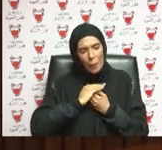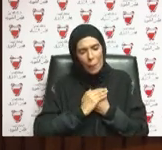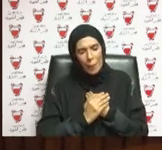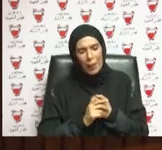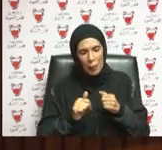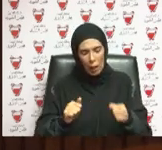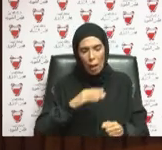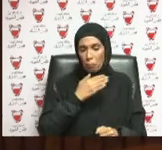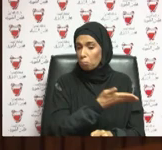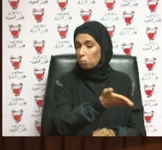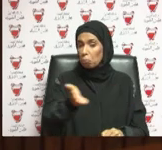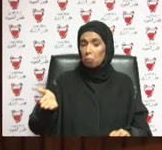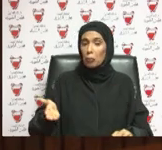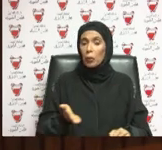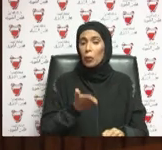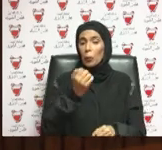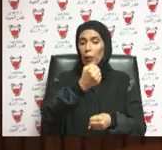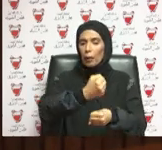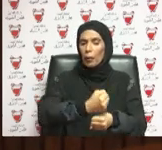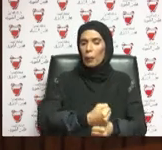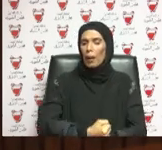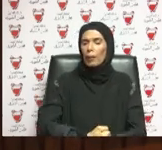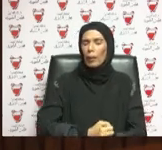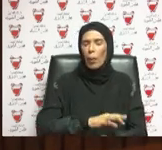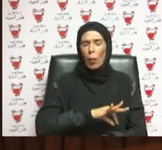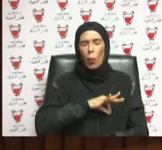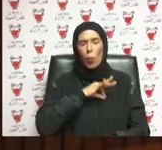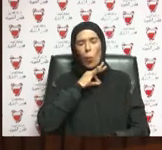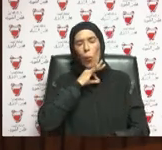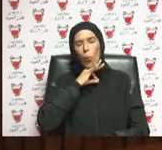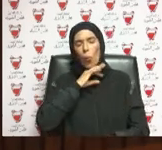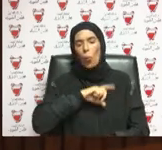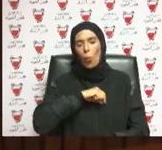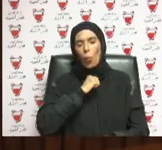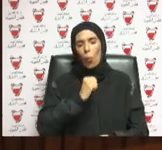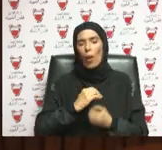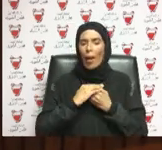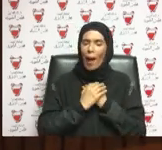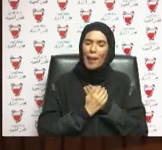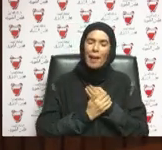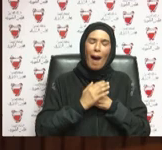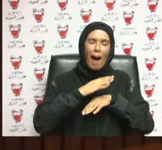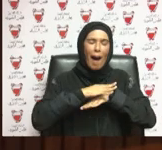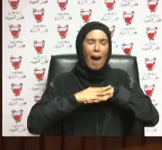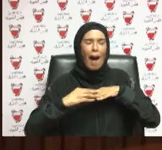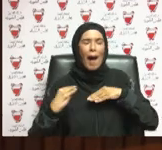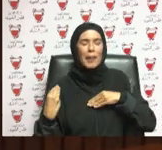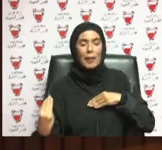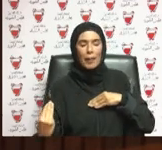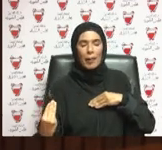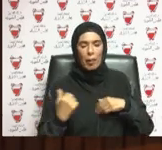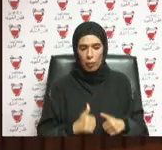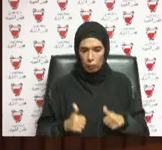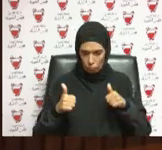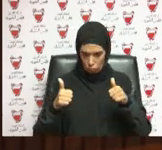الأب للجميع الذي يجسد قمة الرحمة والعطف والحنان. كنت معطاء